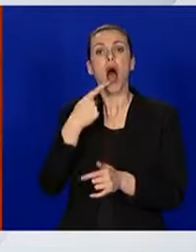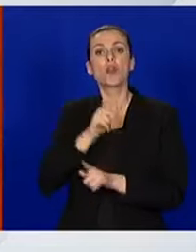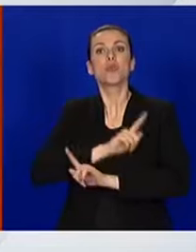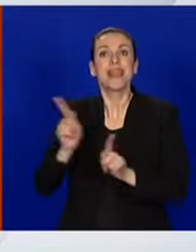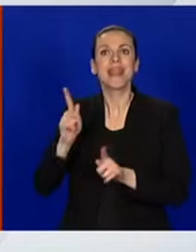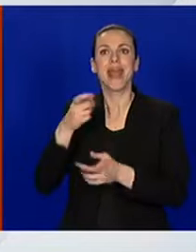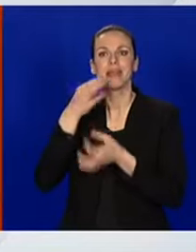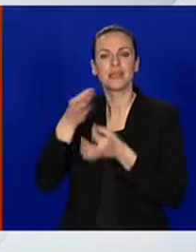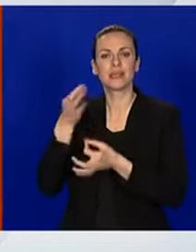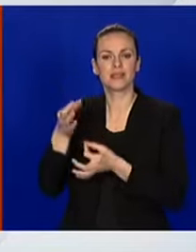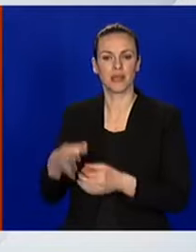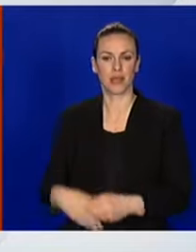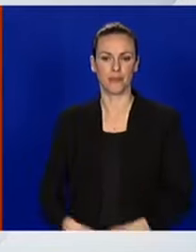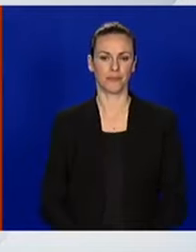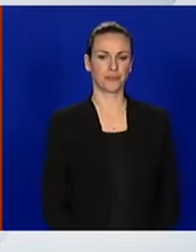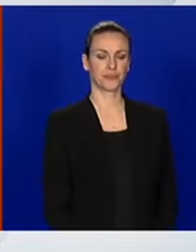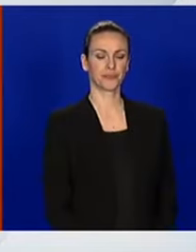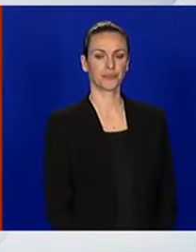testira?